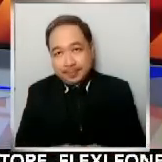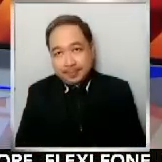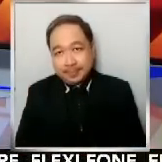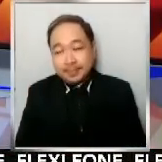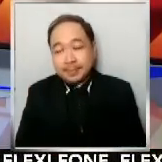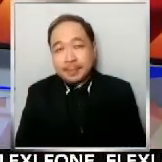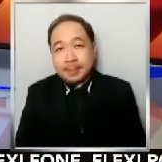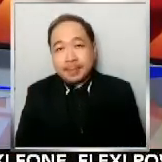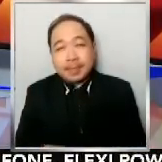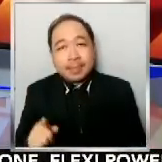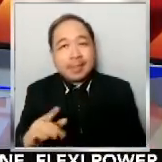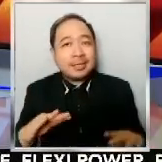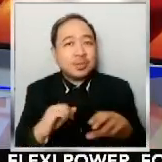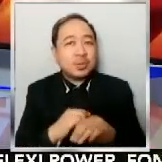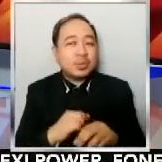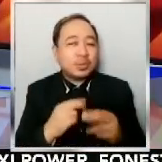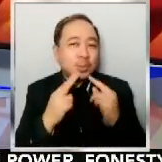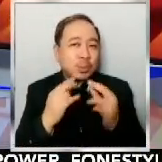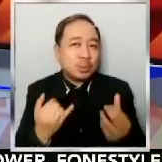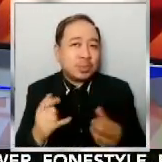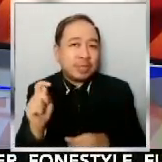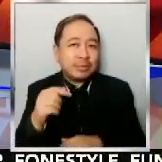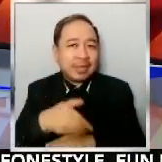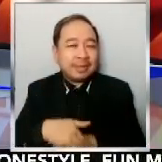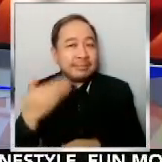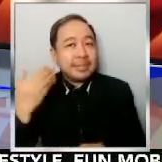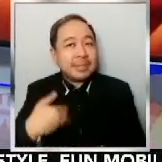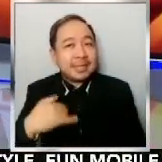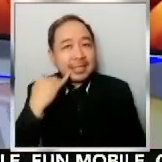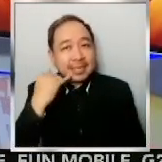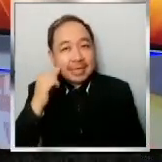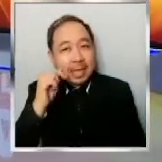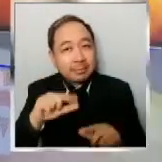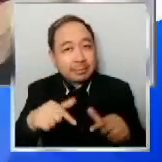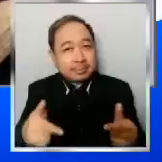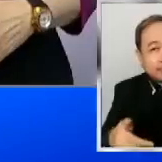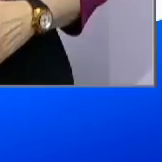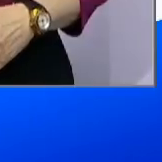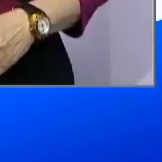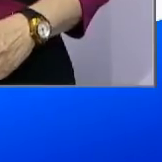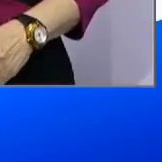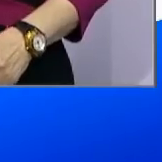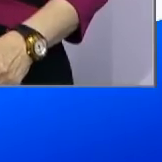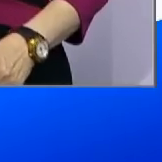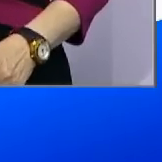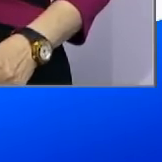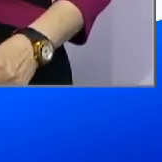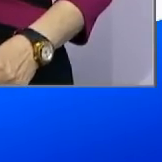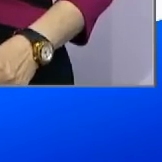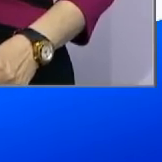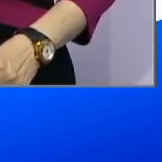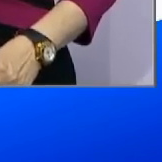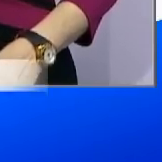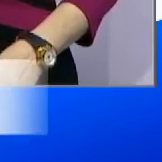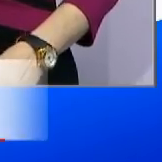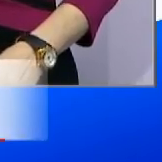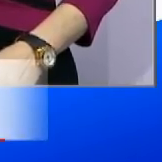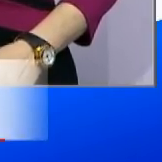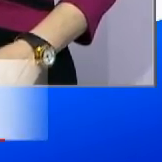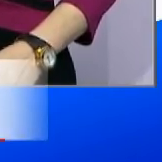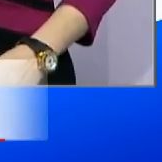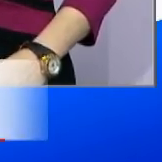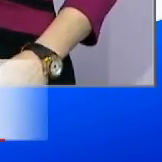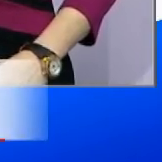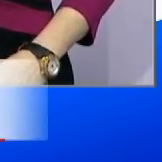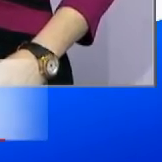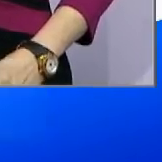And that's my chika this Tuesday night. Ako po si Iya Arellano. Miss Mel, Miss Vicky. Thank you, Iya. Salamat sa iyo, Iya. At yan ang mga balita ngayong Martes.